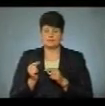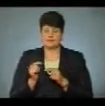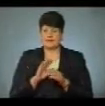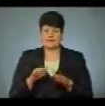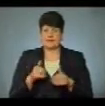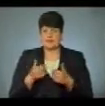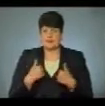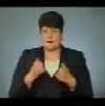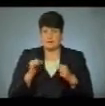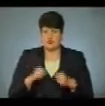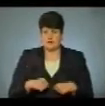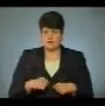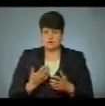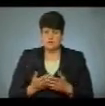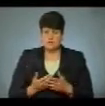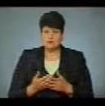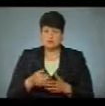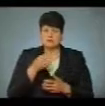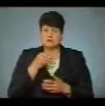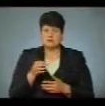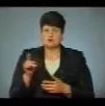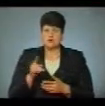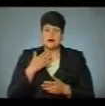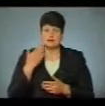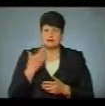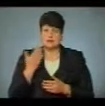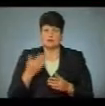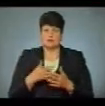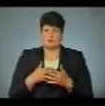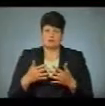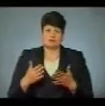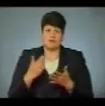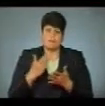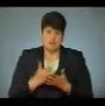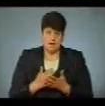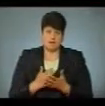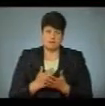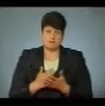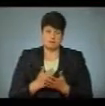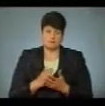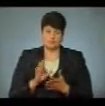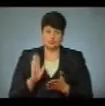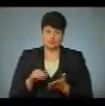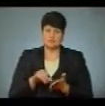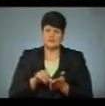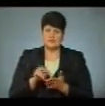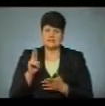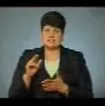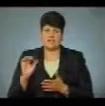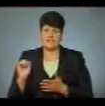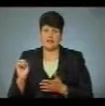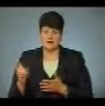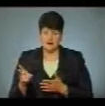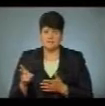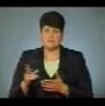не дає нам такої можливості. Зазначу, що агітаційна продукція має бути представлена в ЦВК, тобто